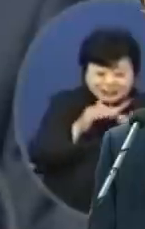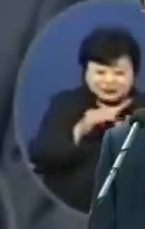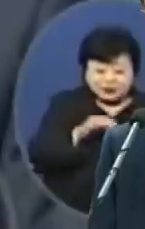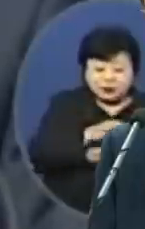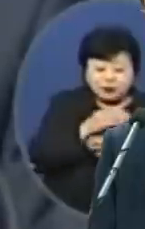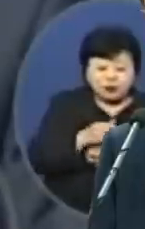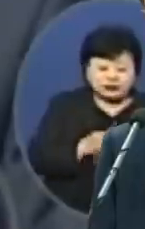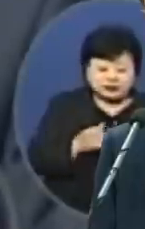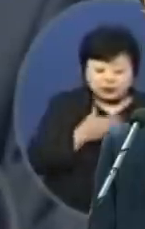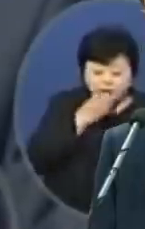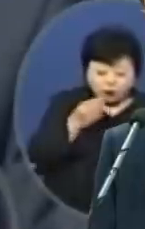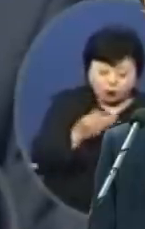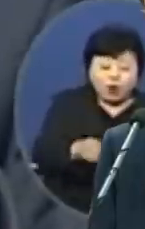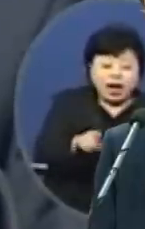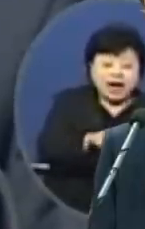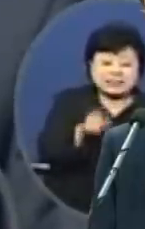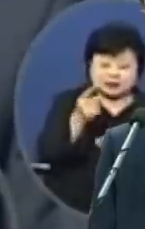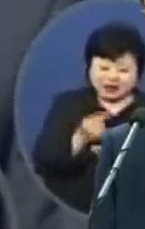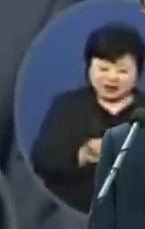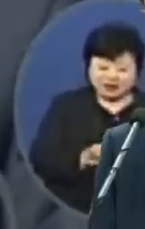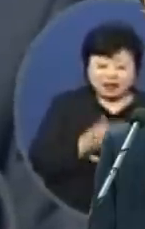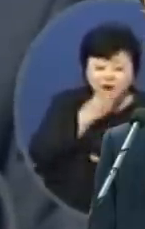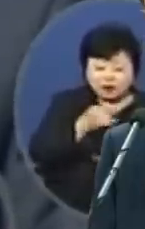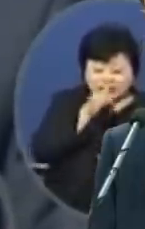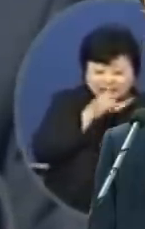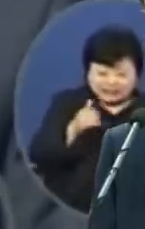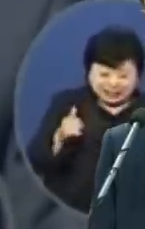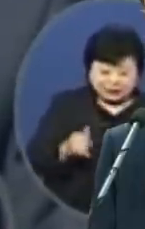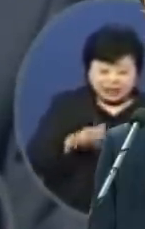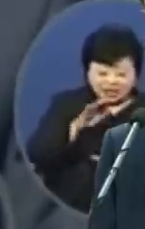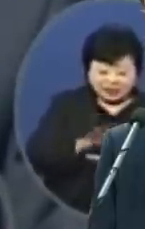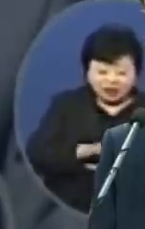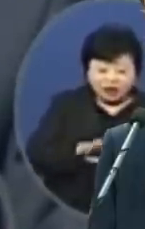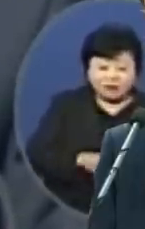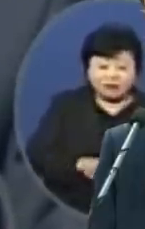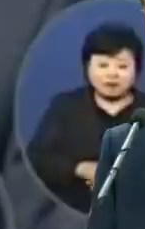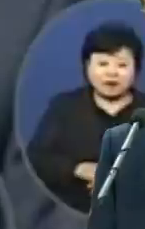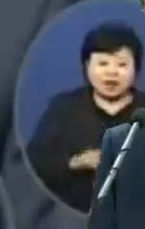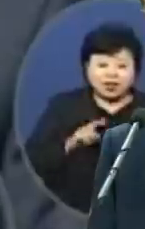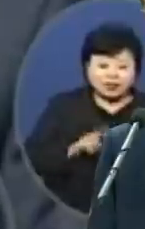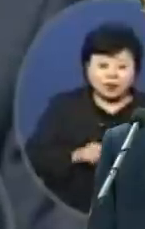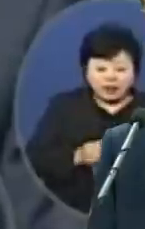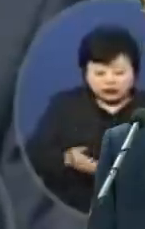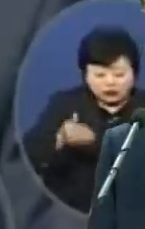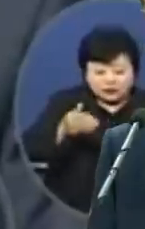모든 사람에게 복이 같이 임하고 복 있는 사람이 떡반죽 그릇을 만지면